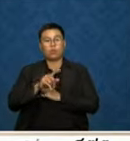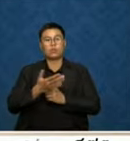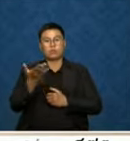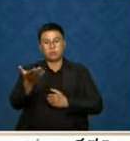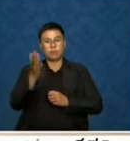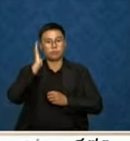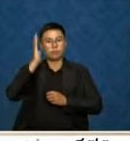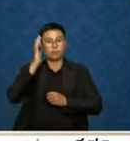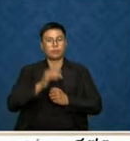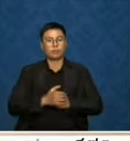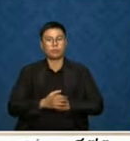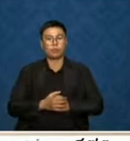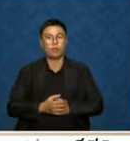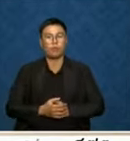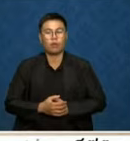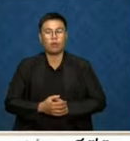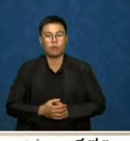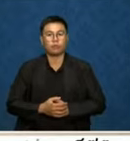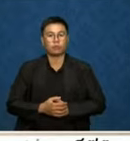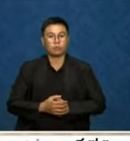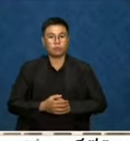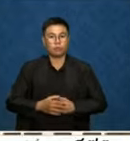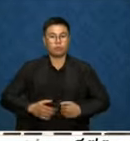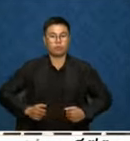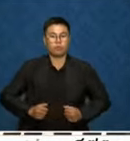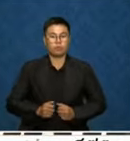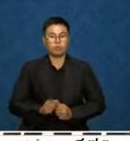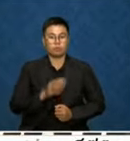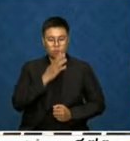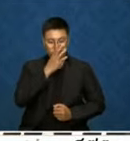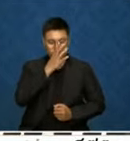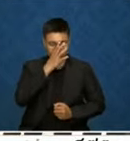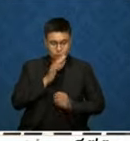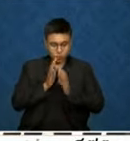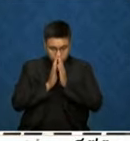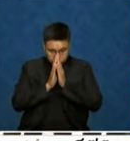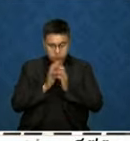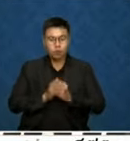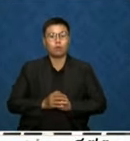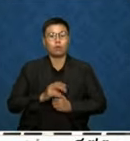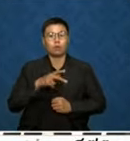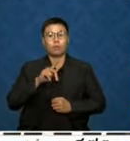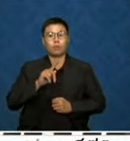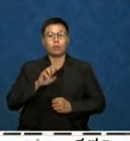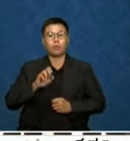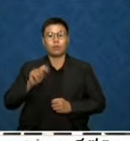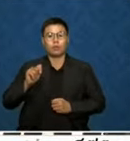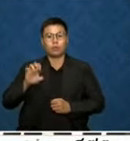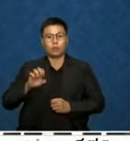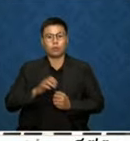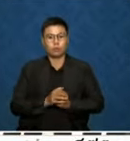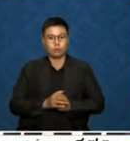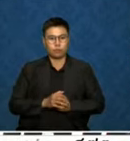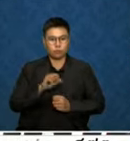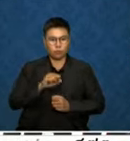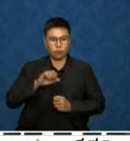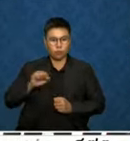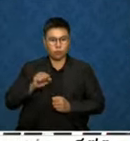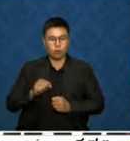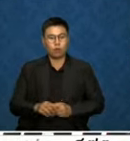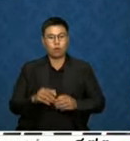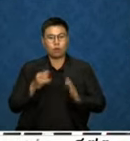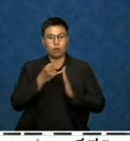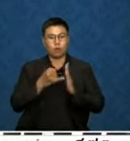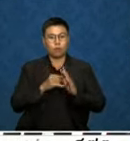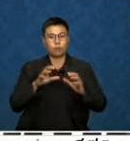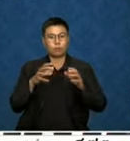ริญศิลป์เชิญครับ เรียนท่านประธานสภาผู้แทนราษฎรที่เคารพกับผมปรีติเจริญศิลป์สมาชิกสภาผู้แทนราษฎรจังหวัดนนทบุรี